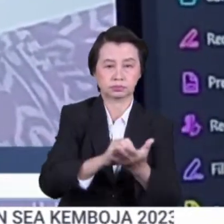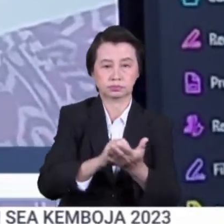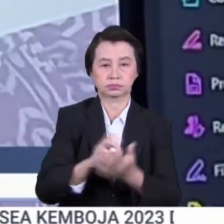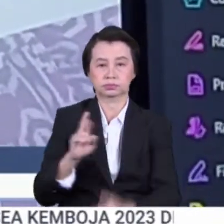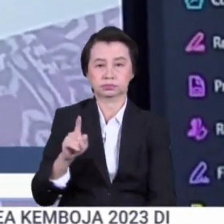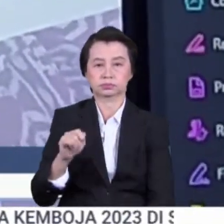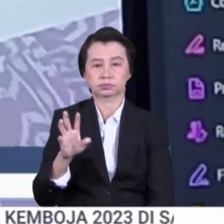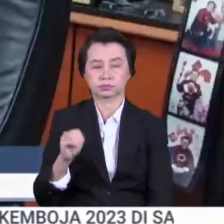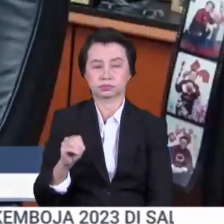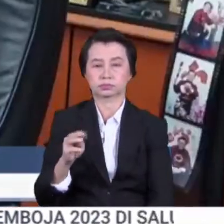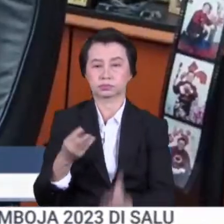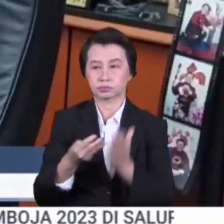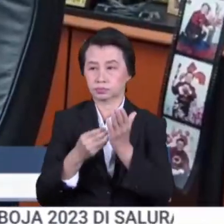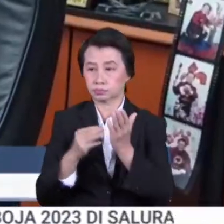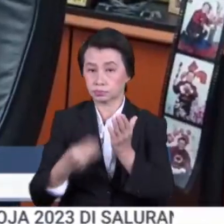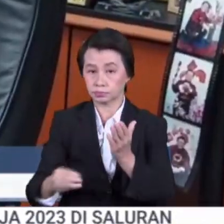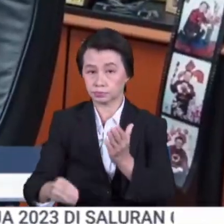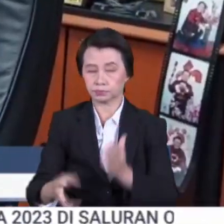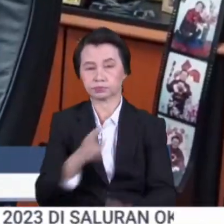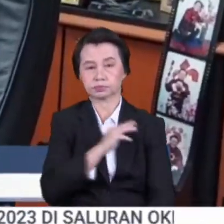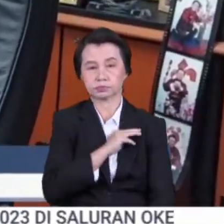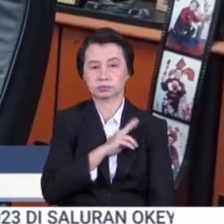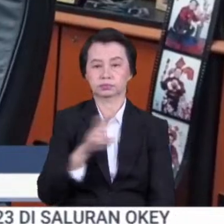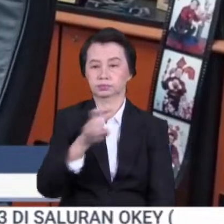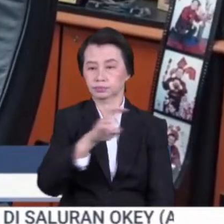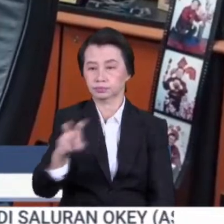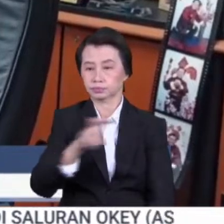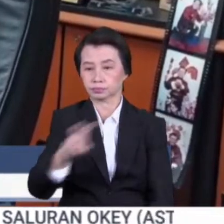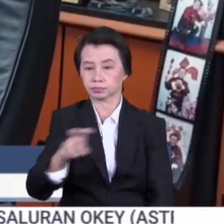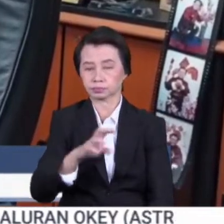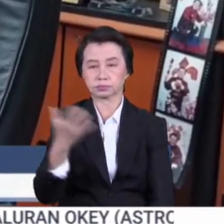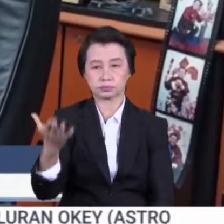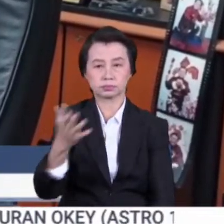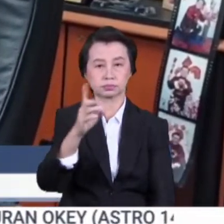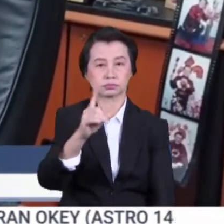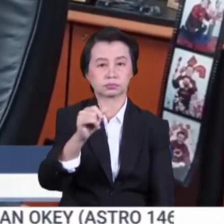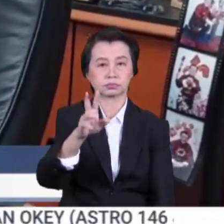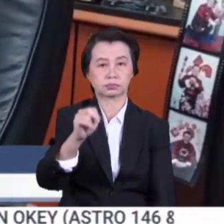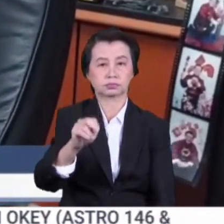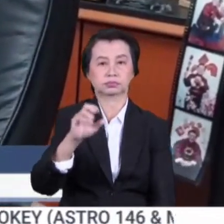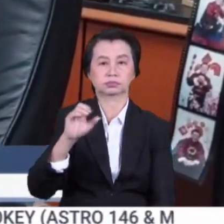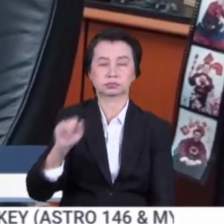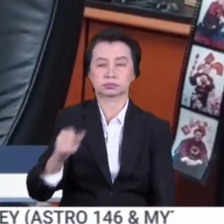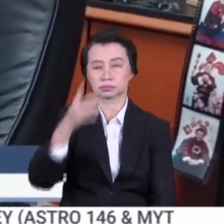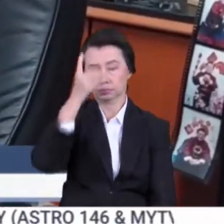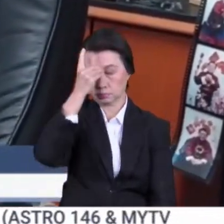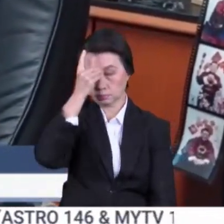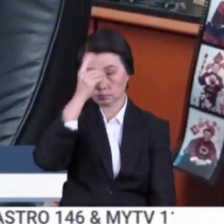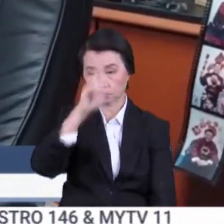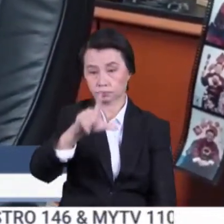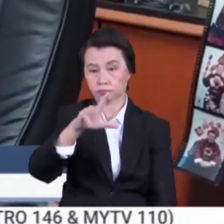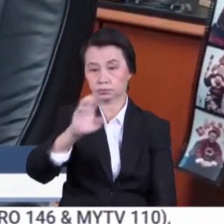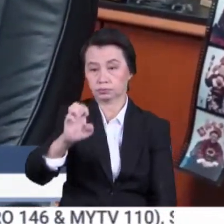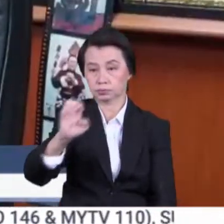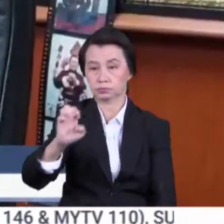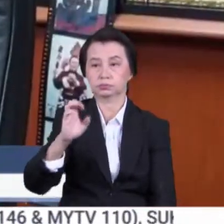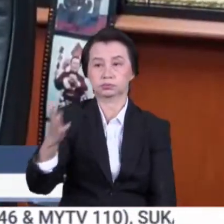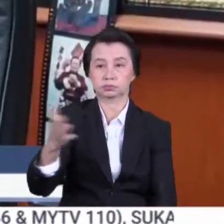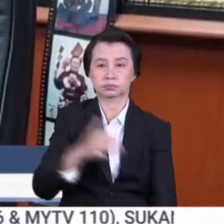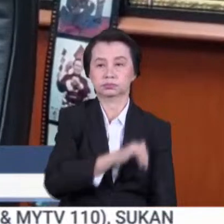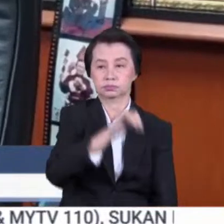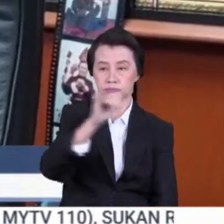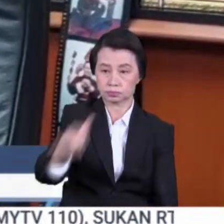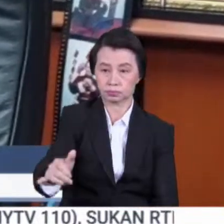RTM Miri. Sementara itu, Menteri Pengangkutan Sarawak yang juga ahli Dewan Undangan Negeri Senadin, Datuk Seri Lee Kim Shin, menerima